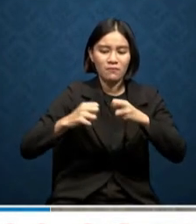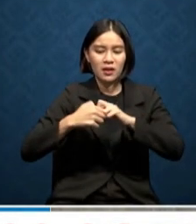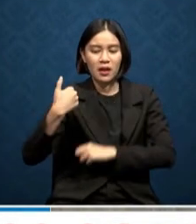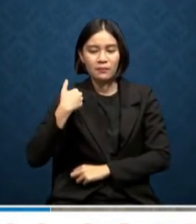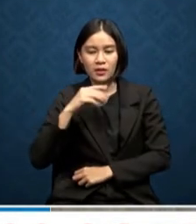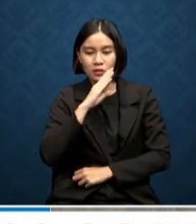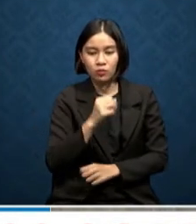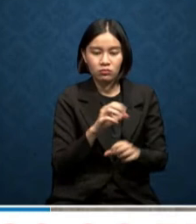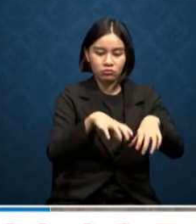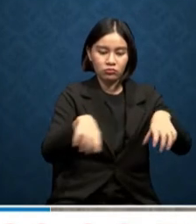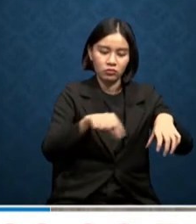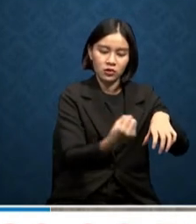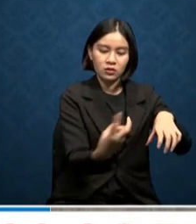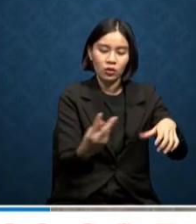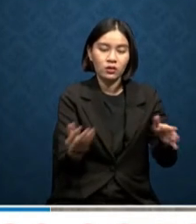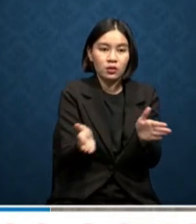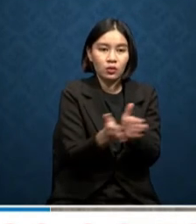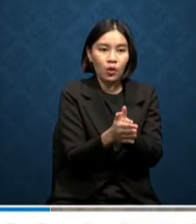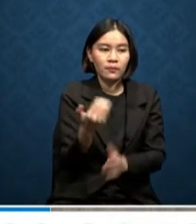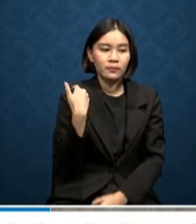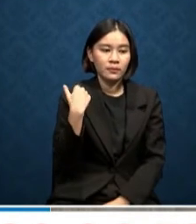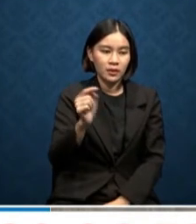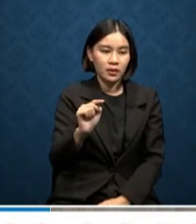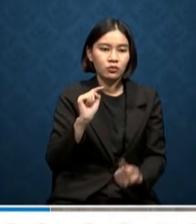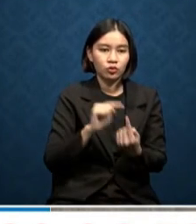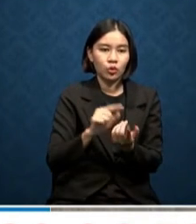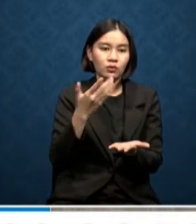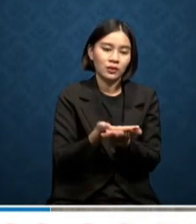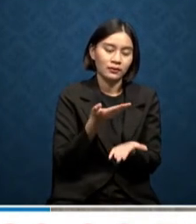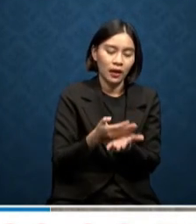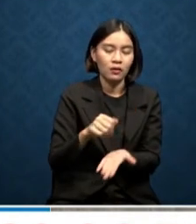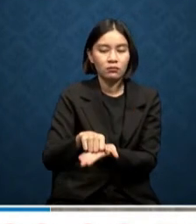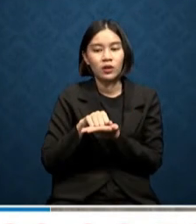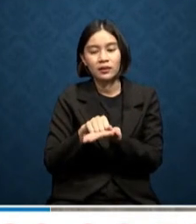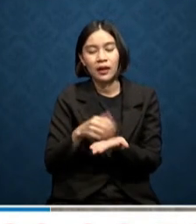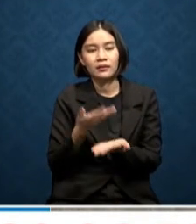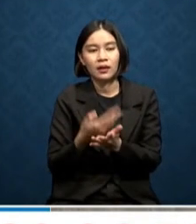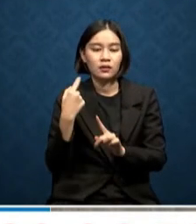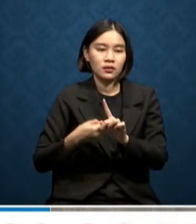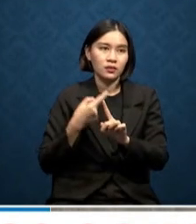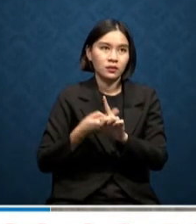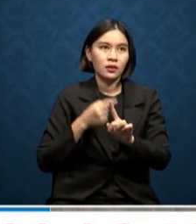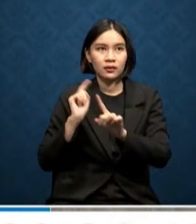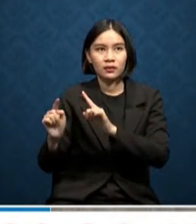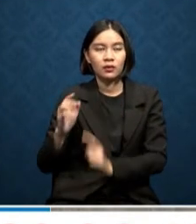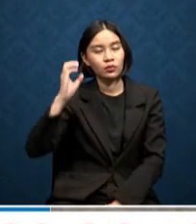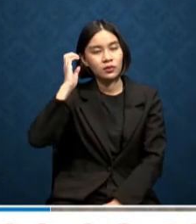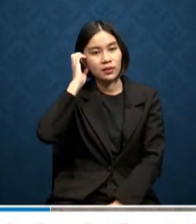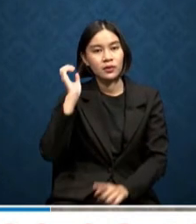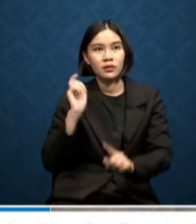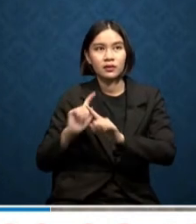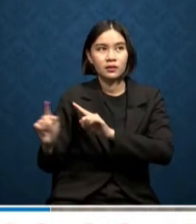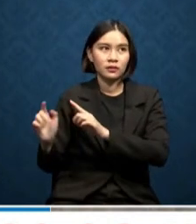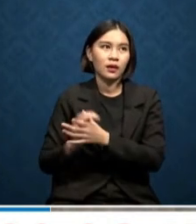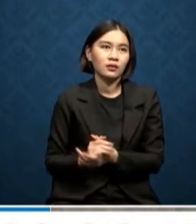จากควบรวมกิจการโทคมานาคมนะฮะประกอบไปด้วยเรื่องของการราคาบริการรายเดือนของโทรโทรศัพท์มือถือนะฮะ